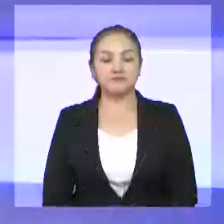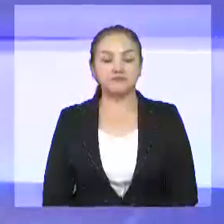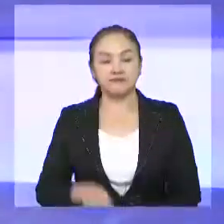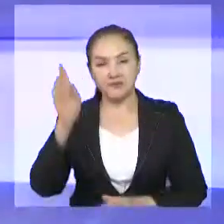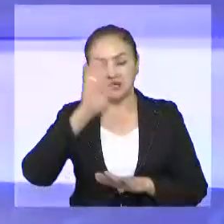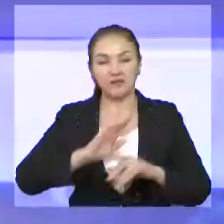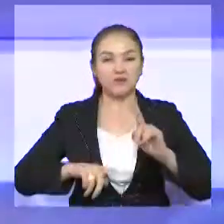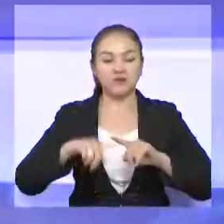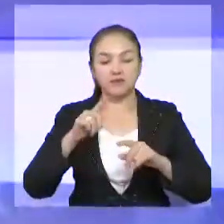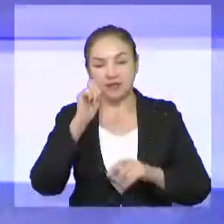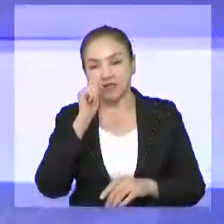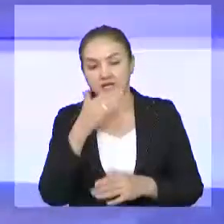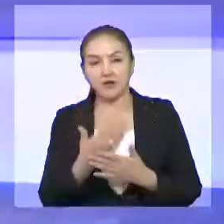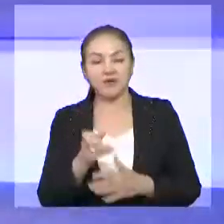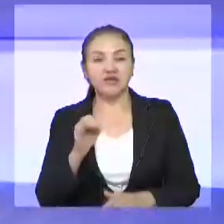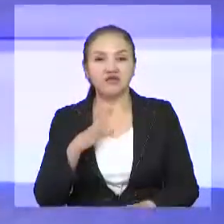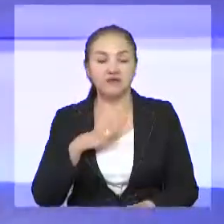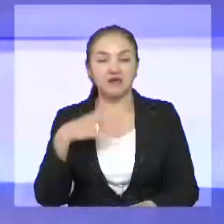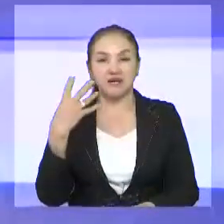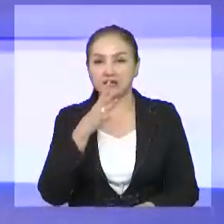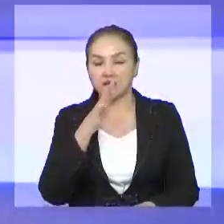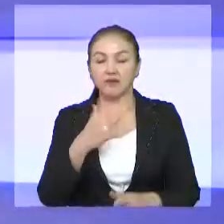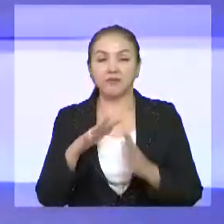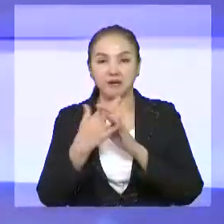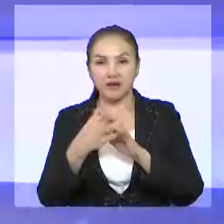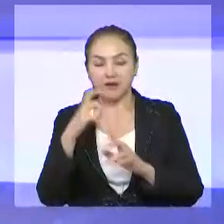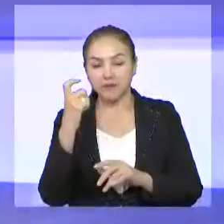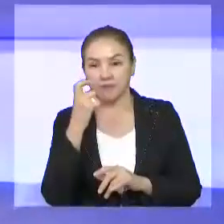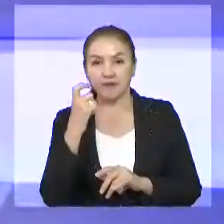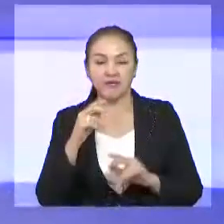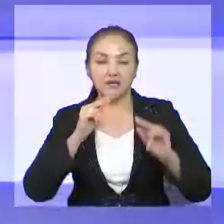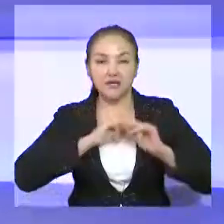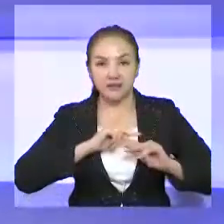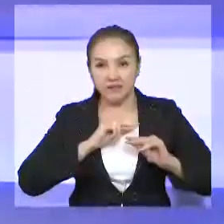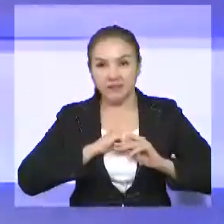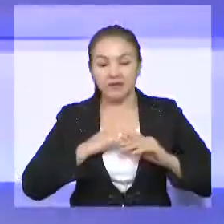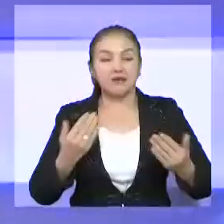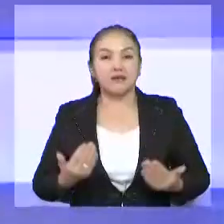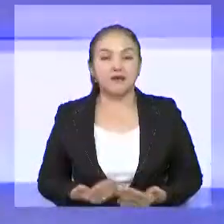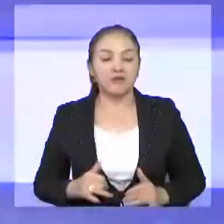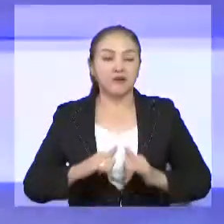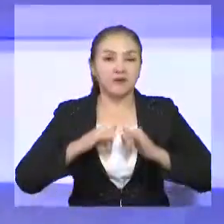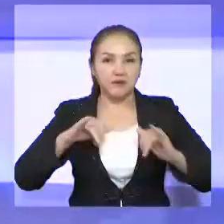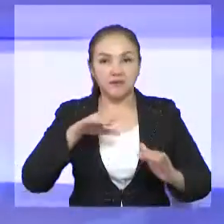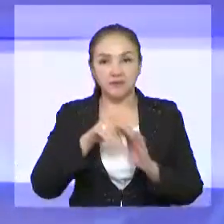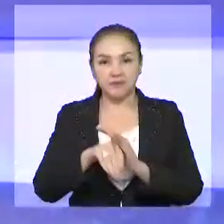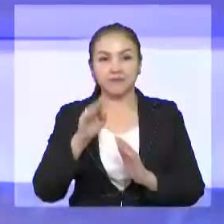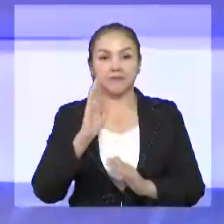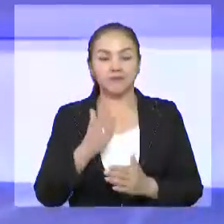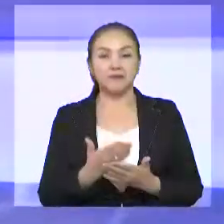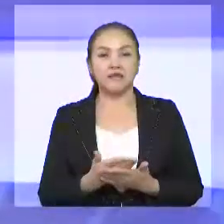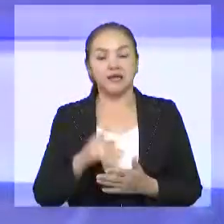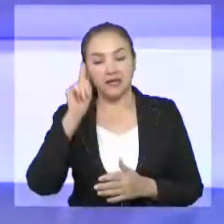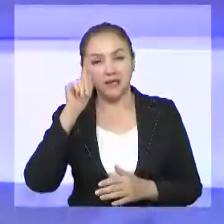Ел үшін туған ер Аманғос Төлеуов 40 жылдан бері ауыл шаруашылығы саласында еңбек етіп, өңір дамуына елеулі үлес қосып келеді.